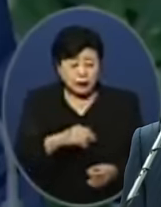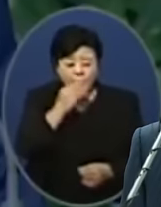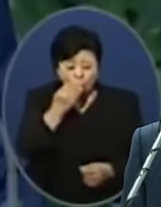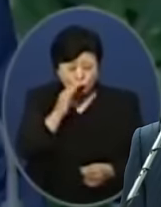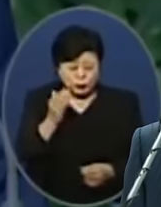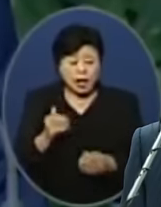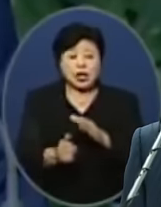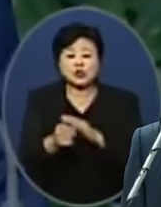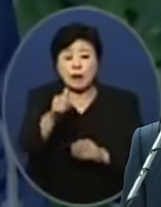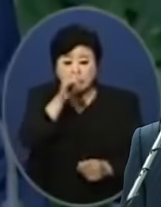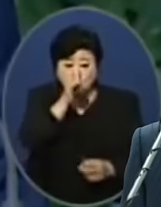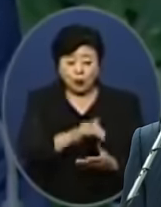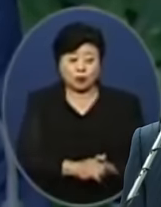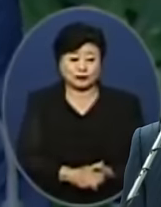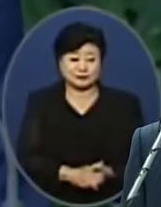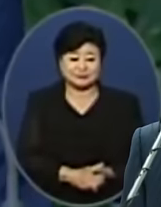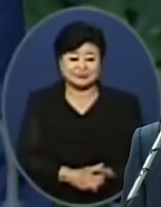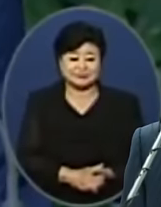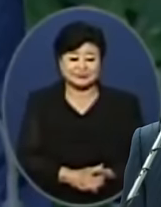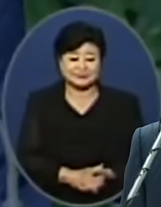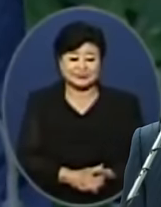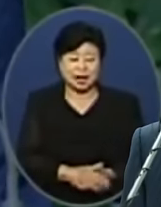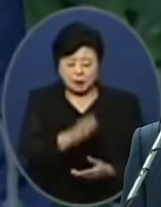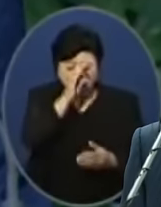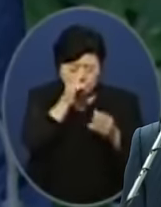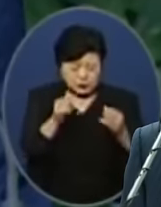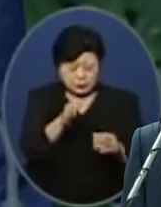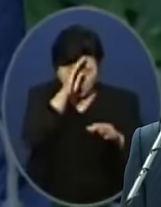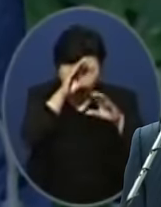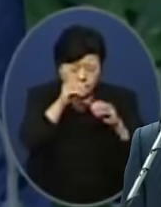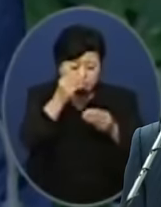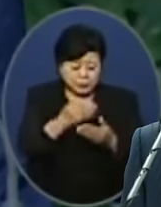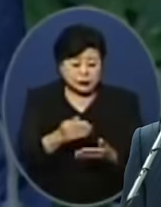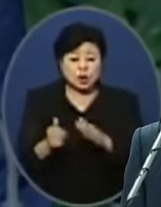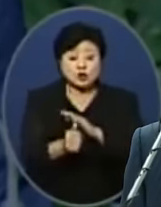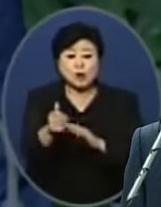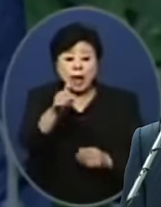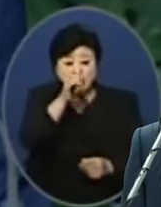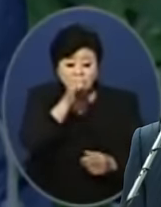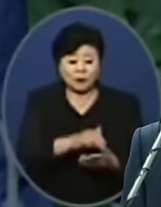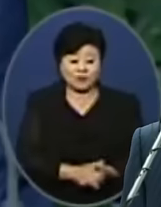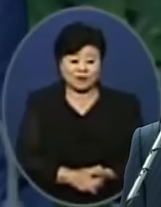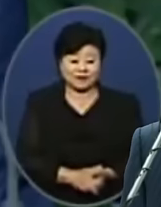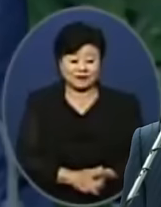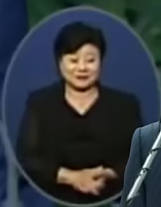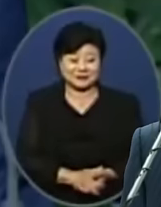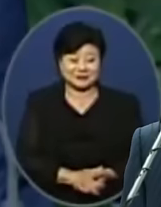거룩하게 될 소망이 있고 병든 사람은 고침받을 소망이 있고